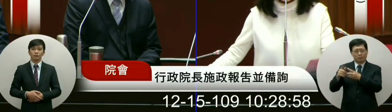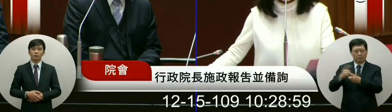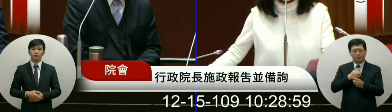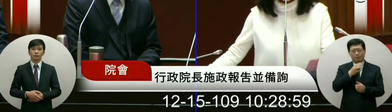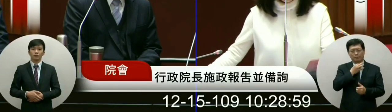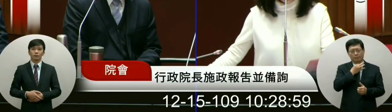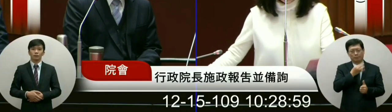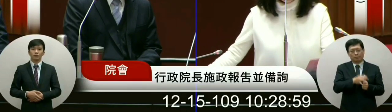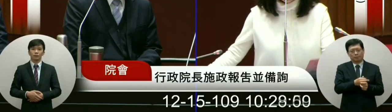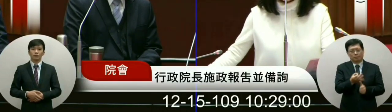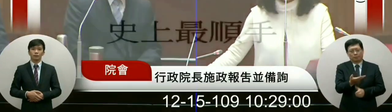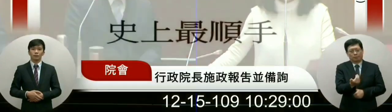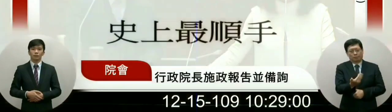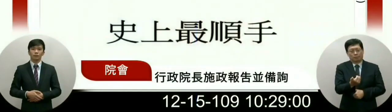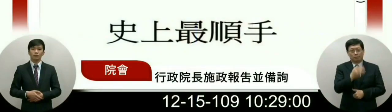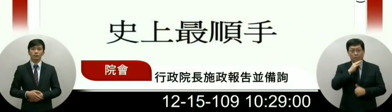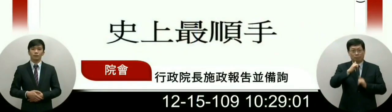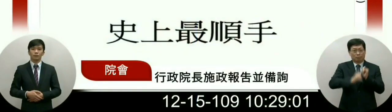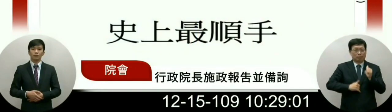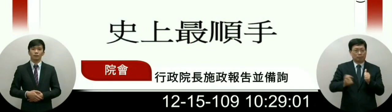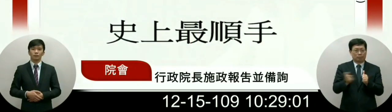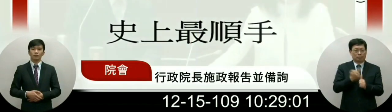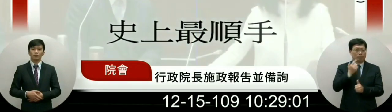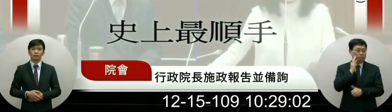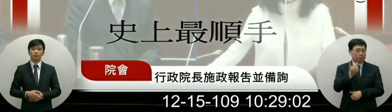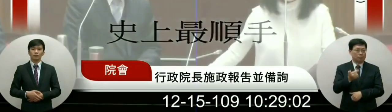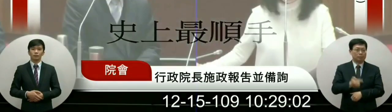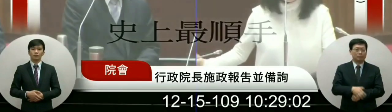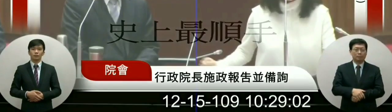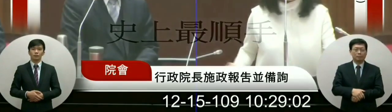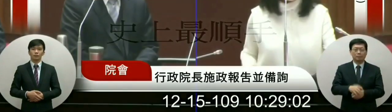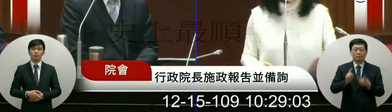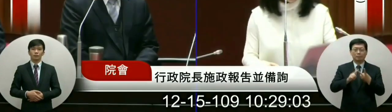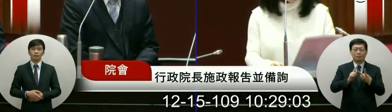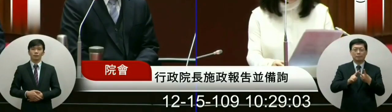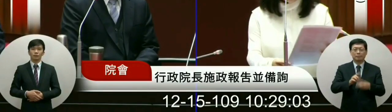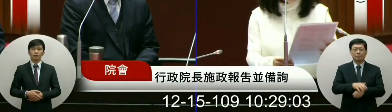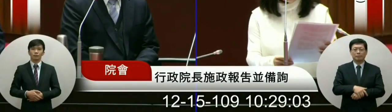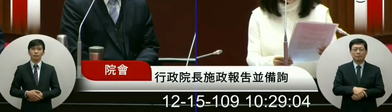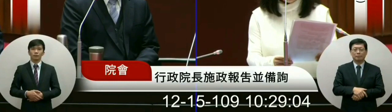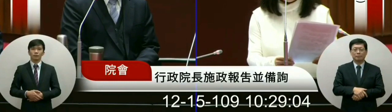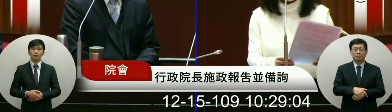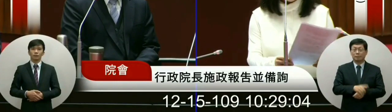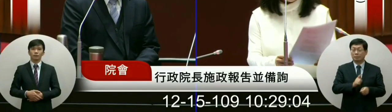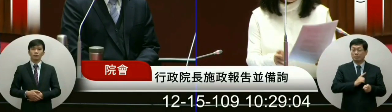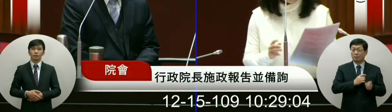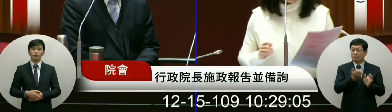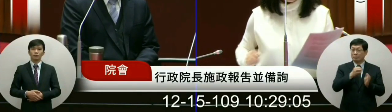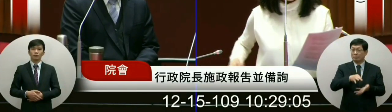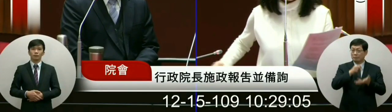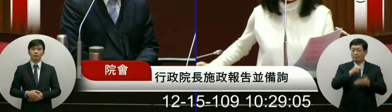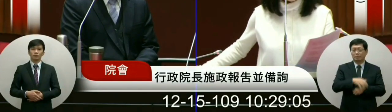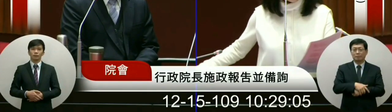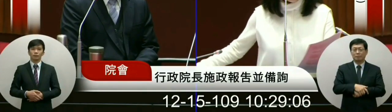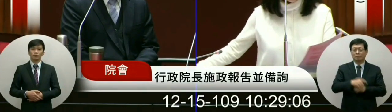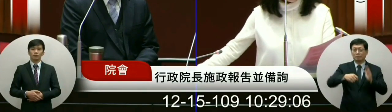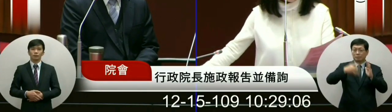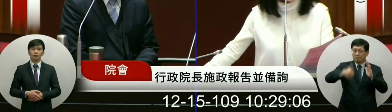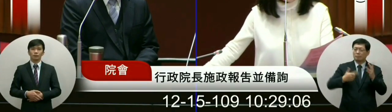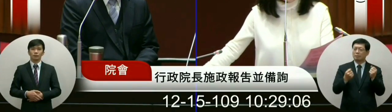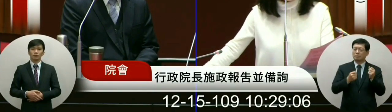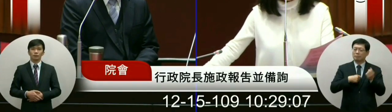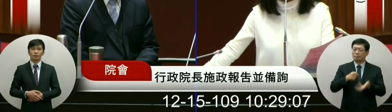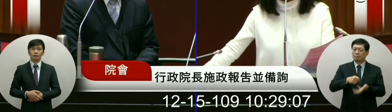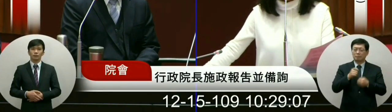勒索台湾史上最顺手。第二，我对于你们所谓刚刚包括院长你也